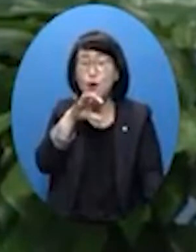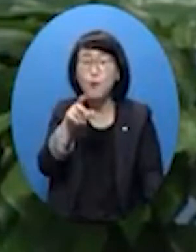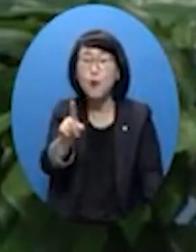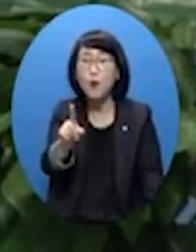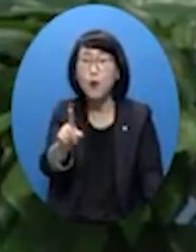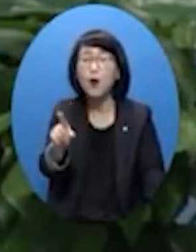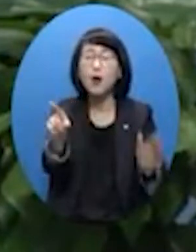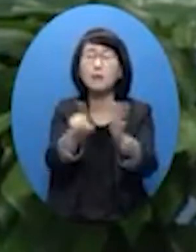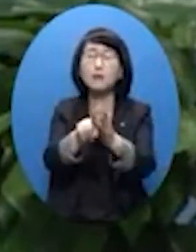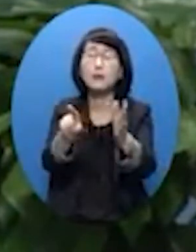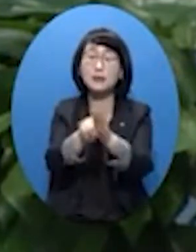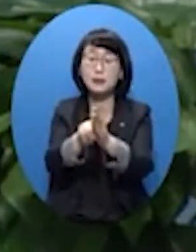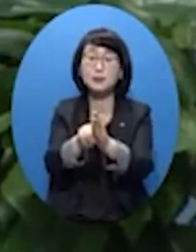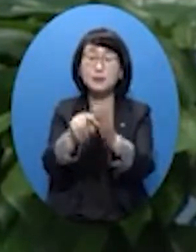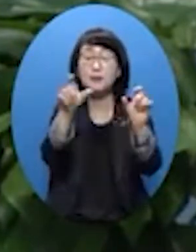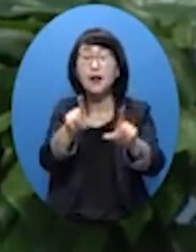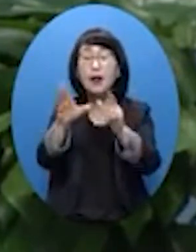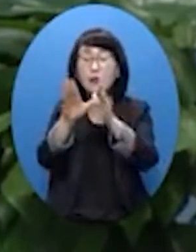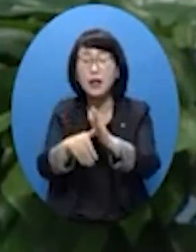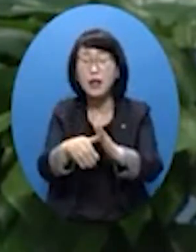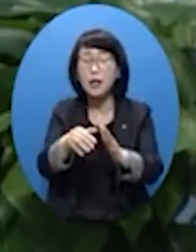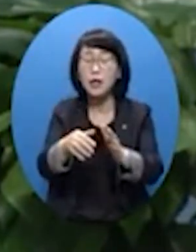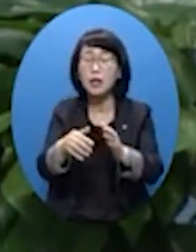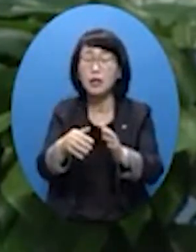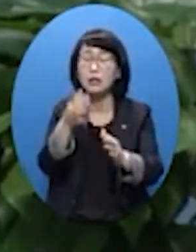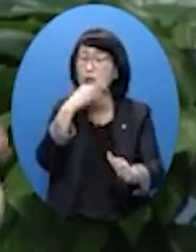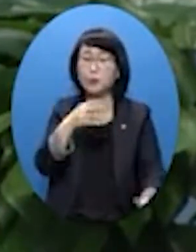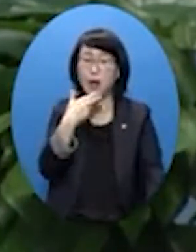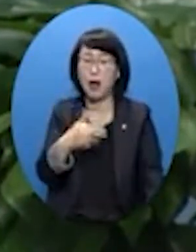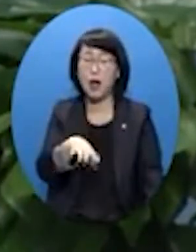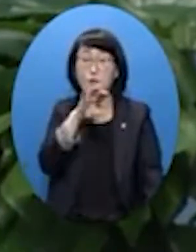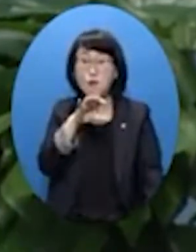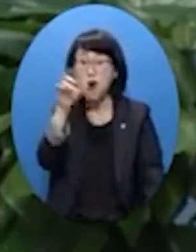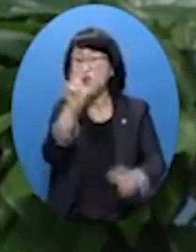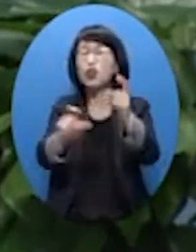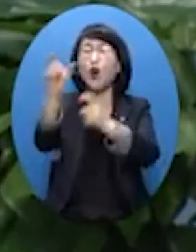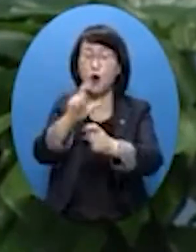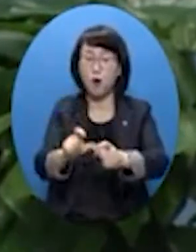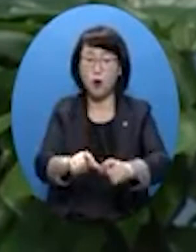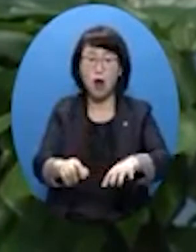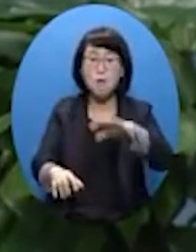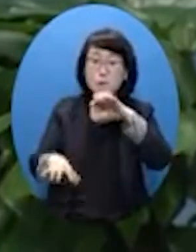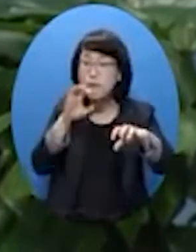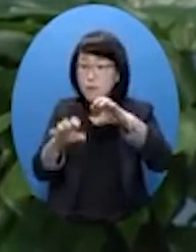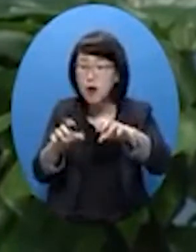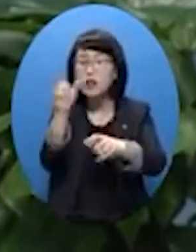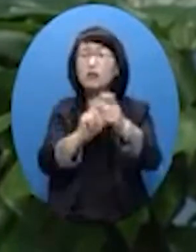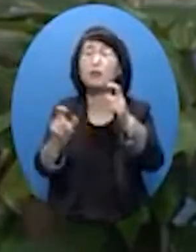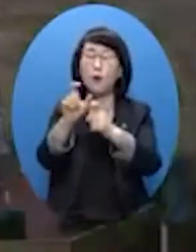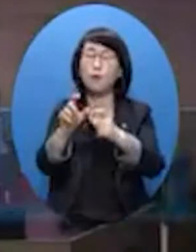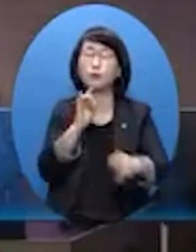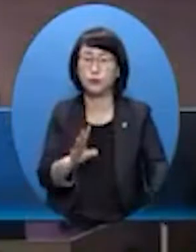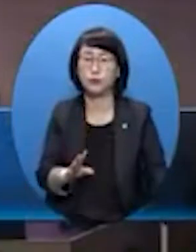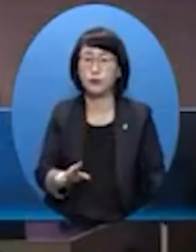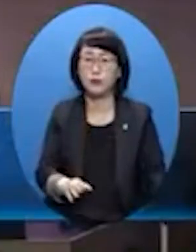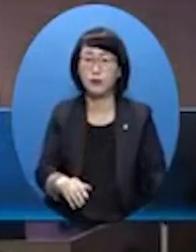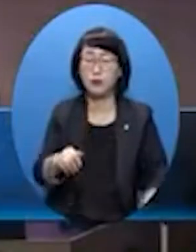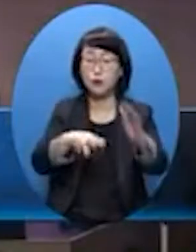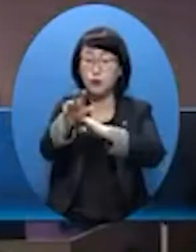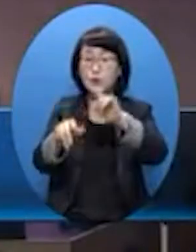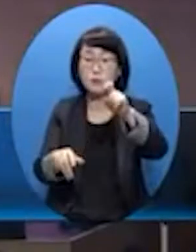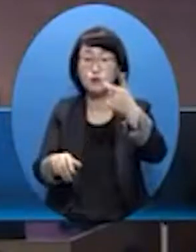우리 신앙생활 하루 두 번 주지 못합니다 불평한 불평을 낳고 원망은 원망 을 갖게 되는 것입니다 즐기 11장 2절 3